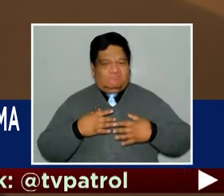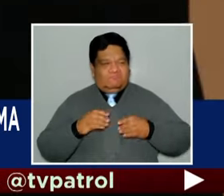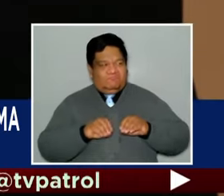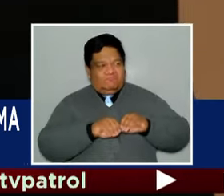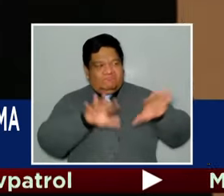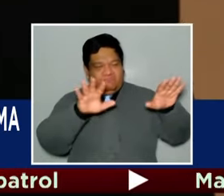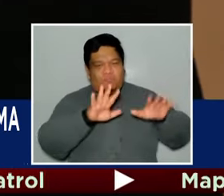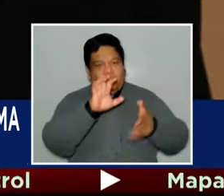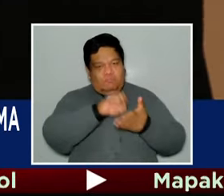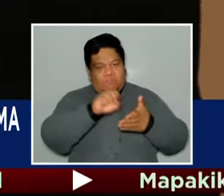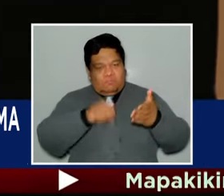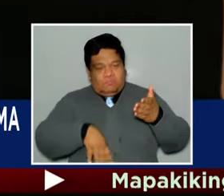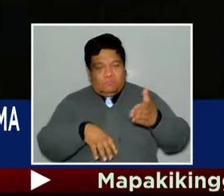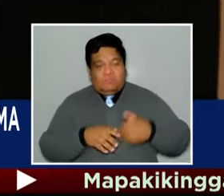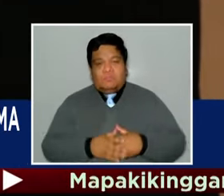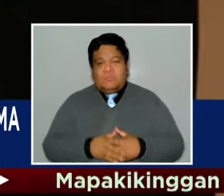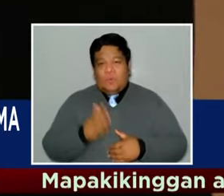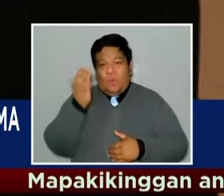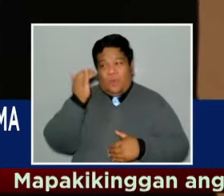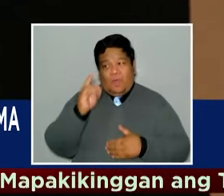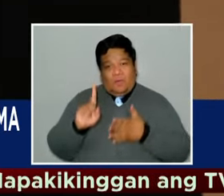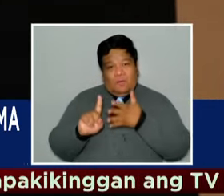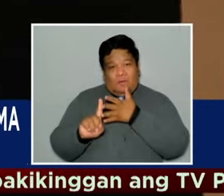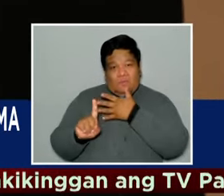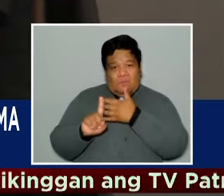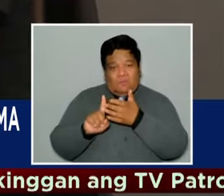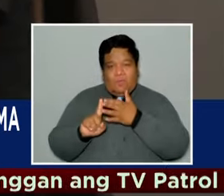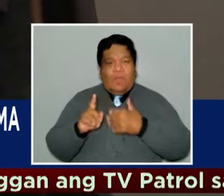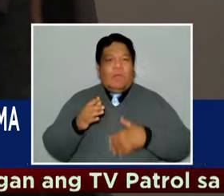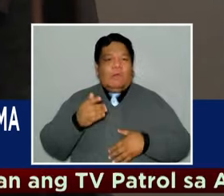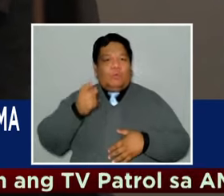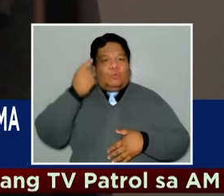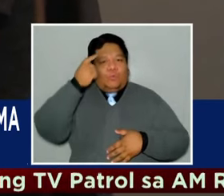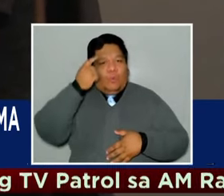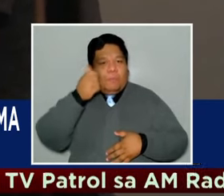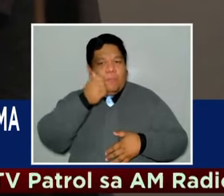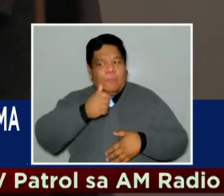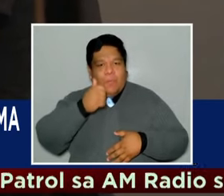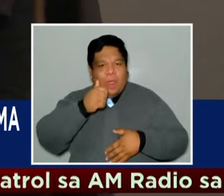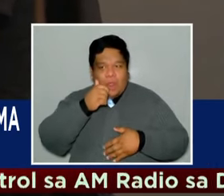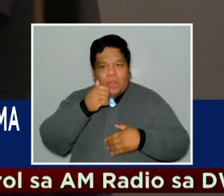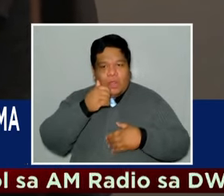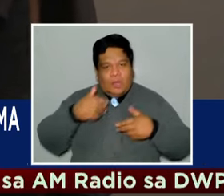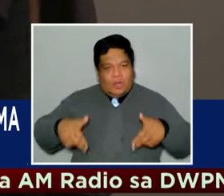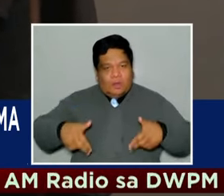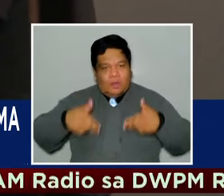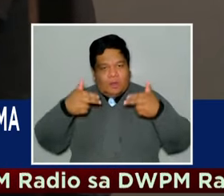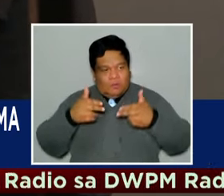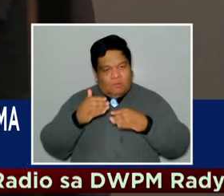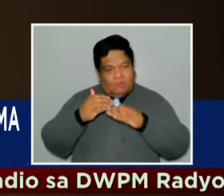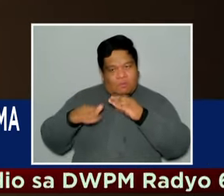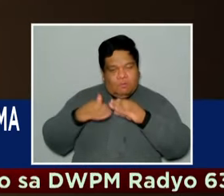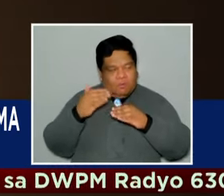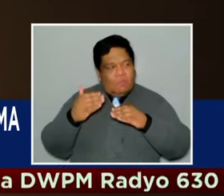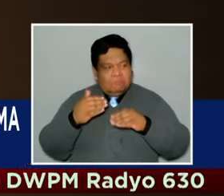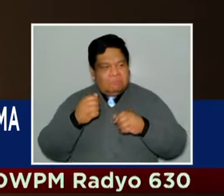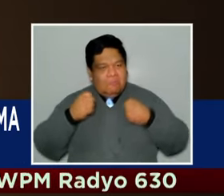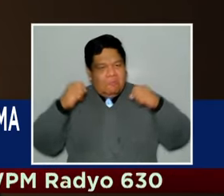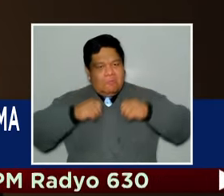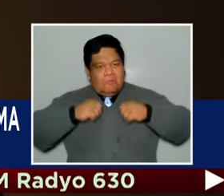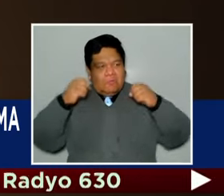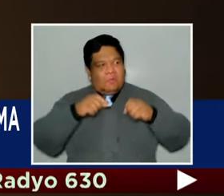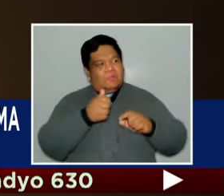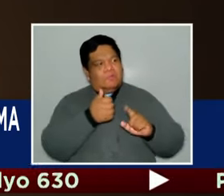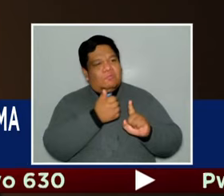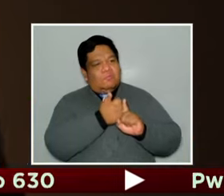nude videos ng kachat niyang babae sa social media noong Hunyo sa kasunduang gagawa rin ng video ang kachat. Nangyari po kasi noon,